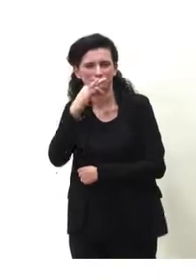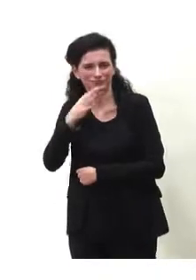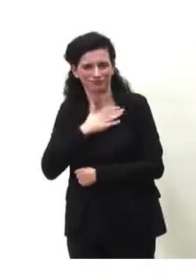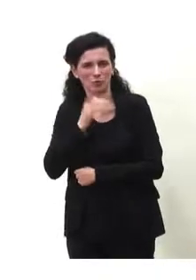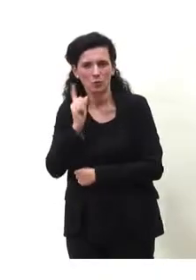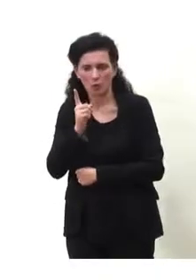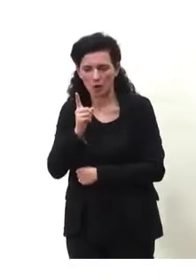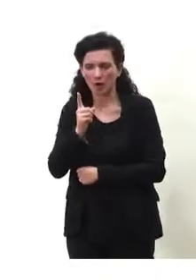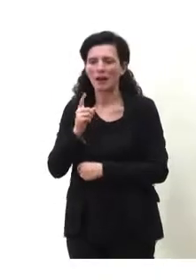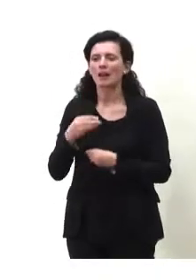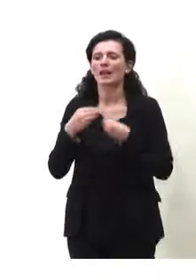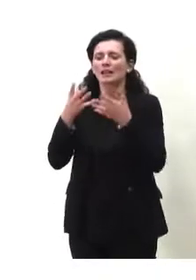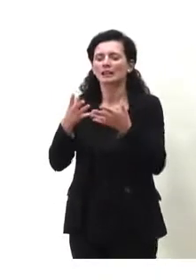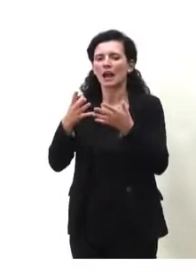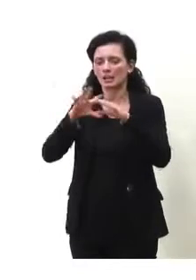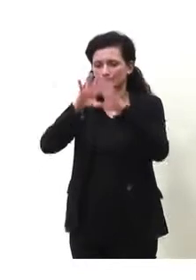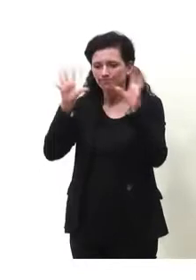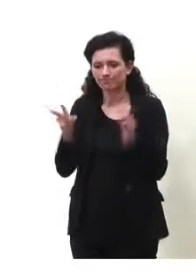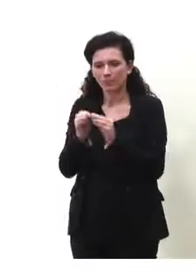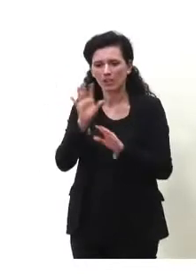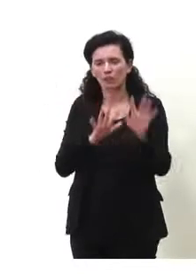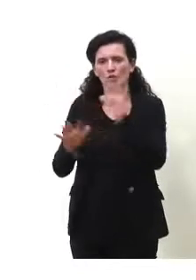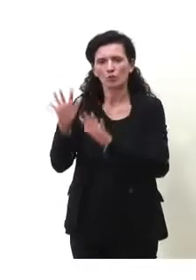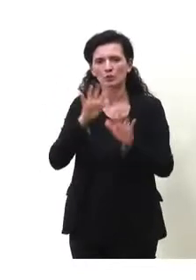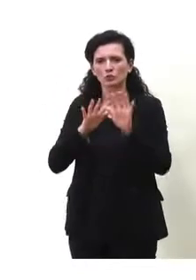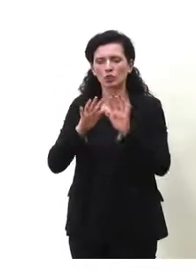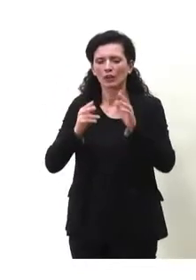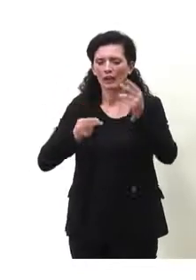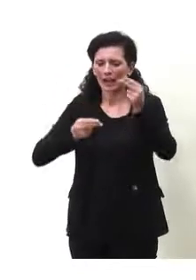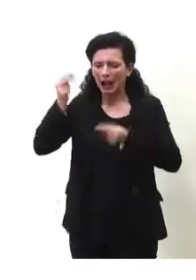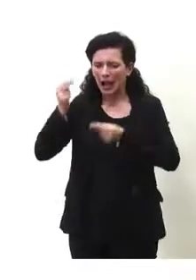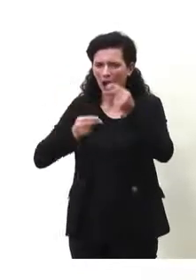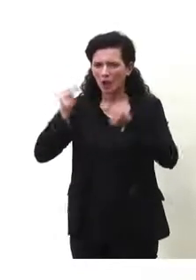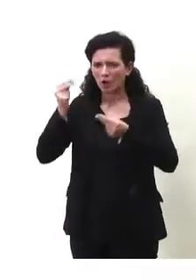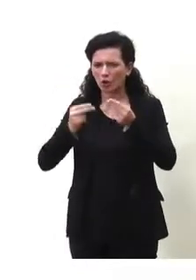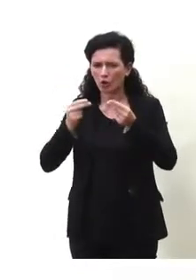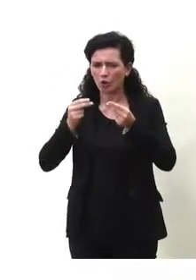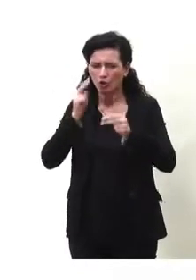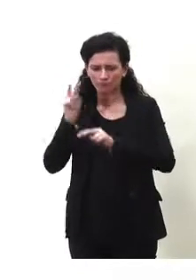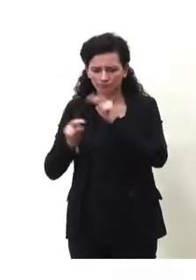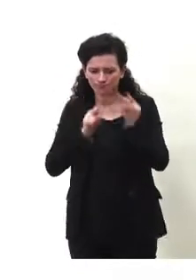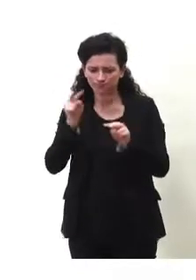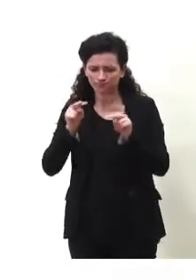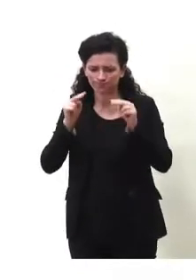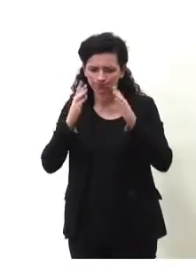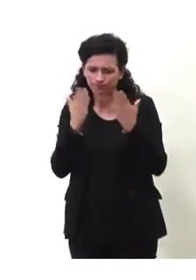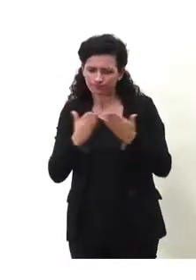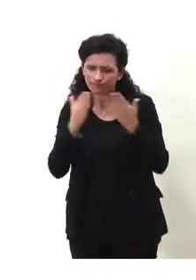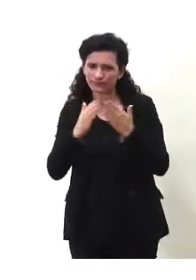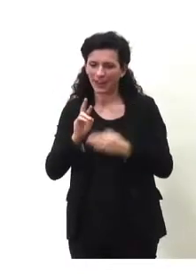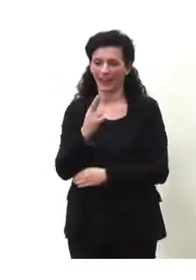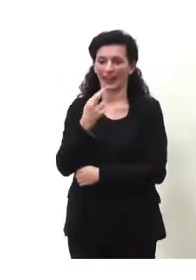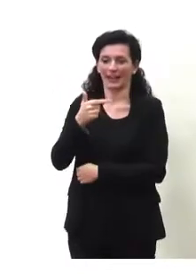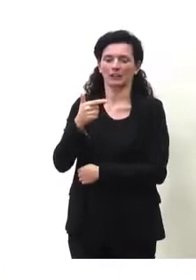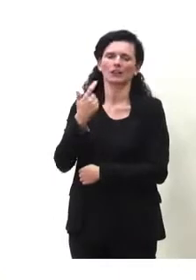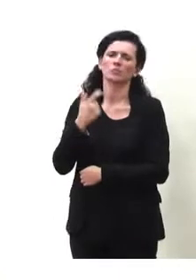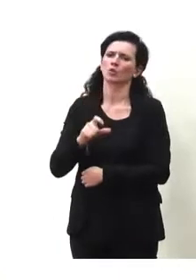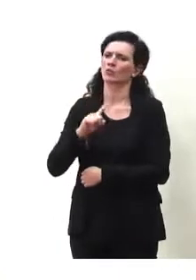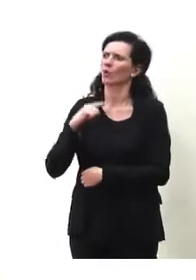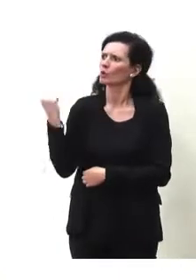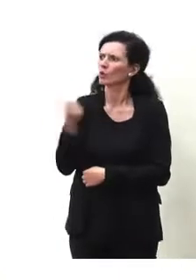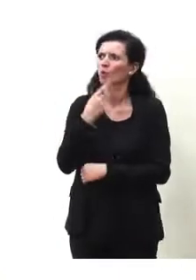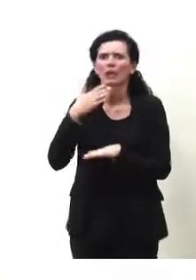sul calcolo di RT, anche per chiarire alcune cose che chiaramente non siamo tutti esperti, io lo